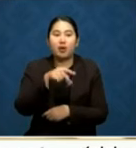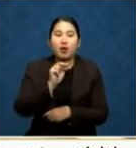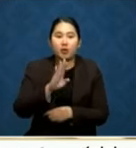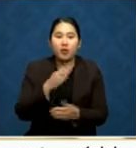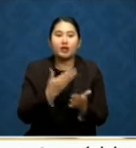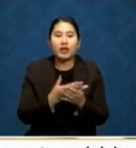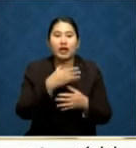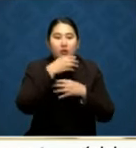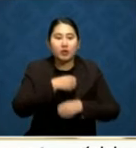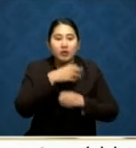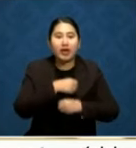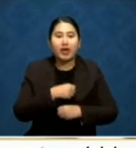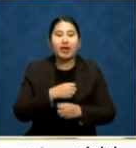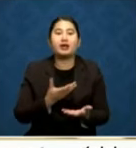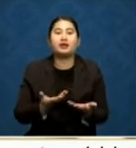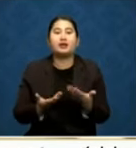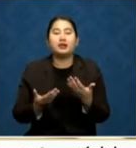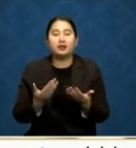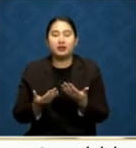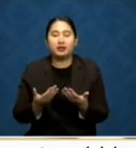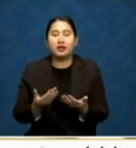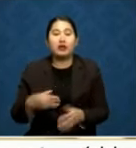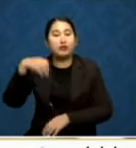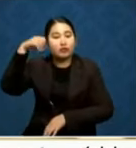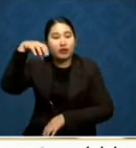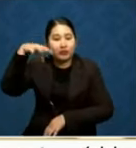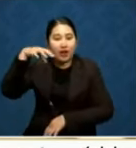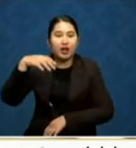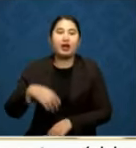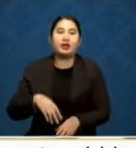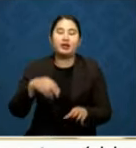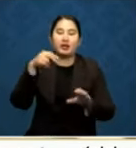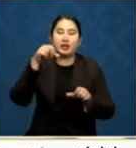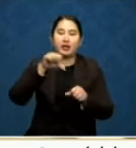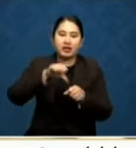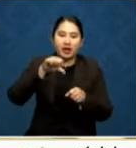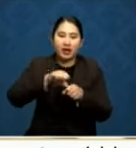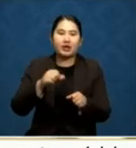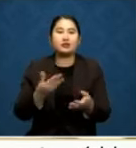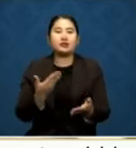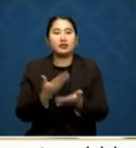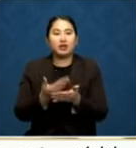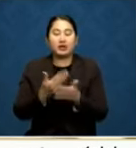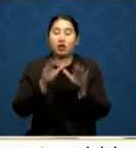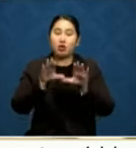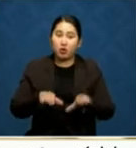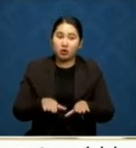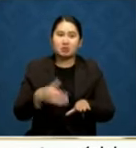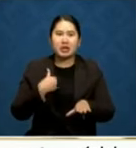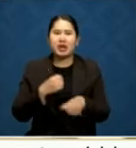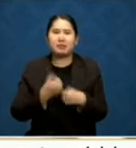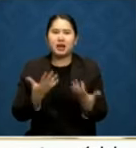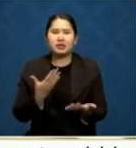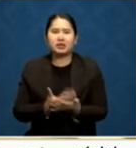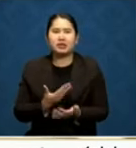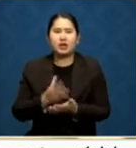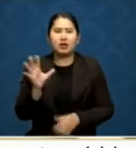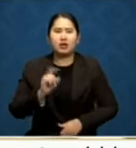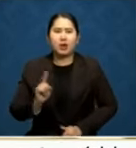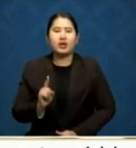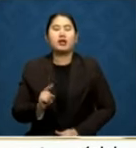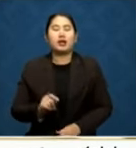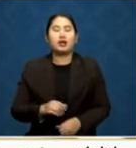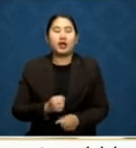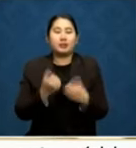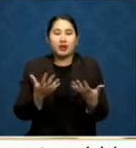ำนาน 3,000 บาทกับเรื่องไฟฟ้า เรื่องแก้ดจะลดหรอไม่ลดได้อยางไร ต้นทุนมอยู่ตรงไหน